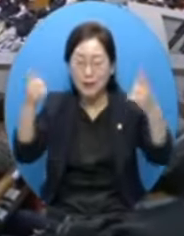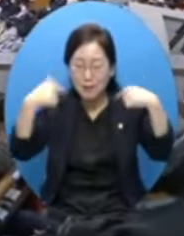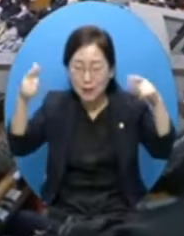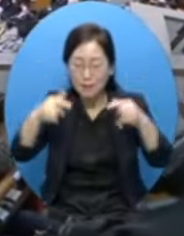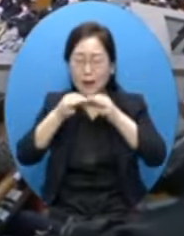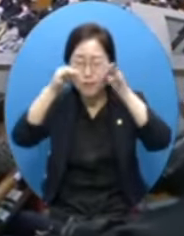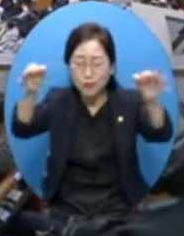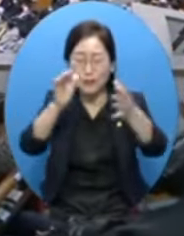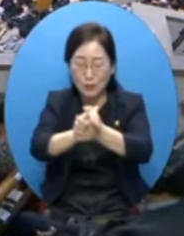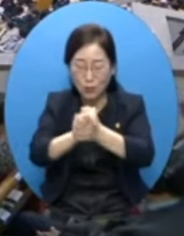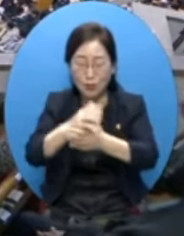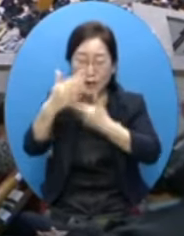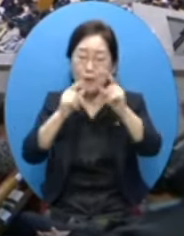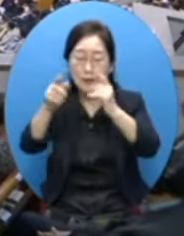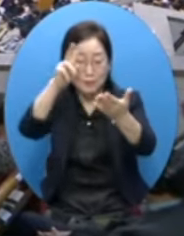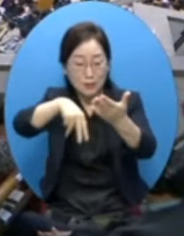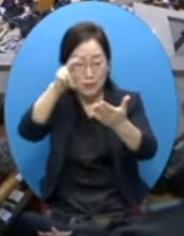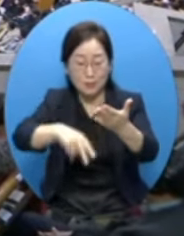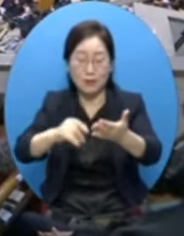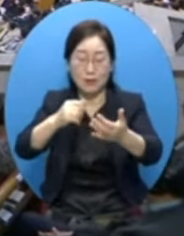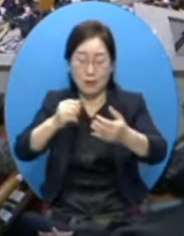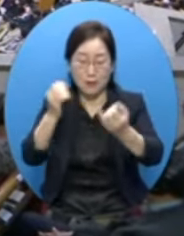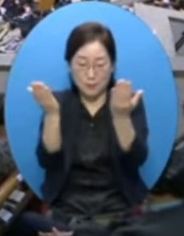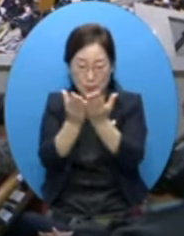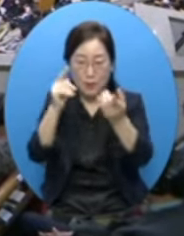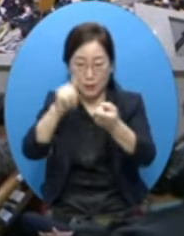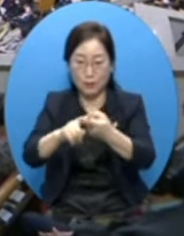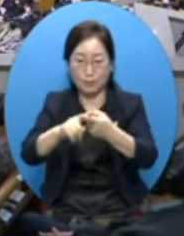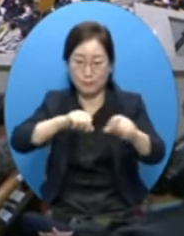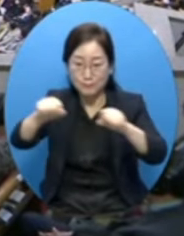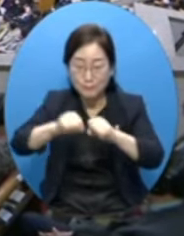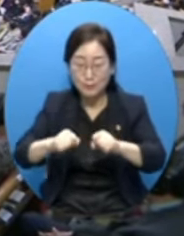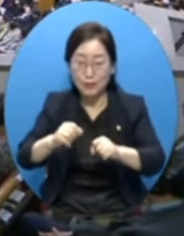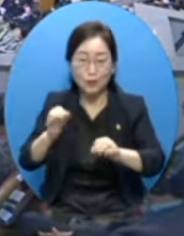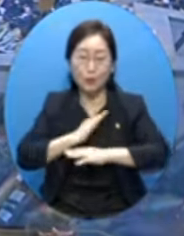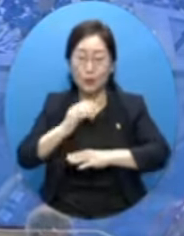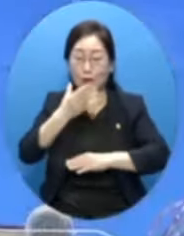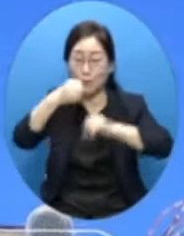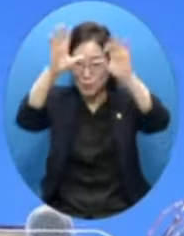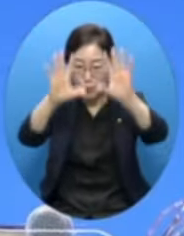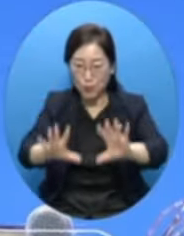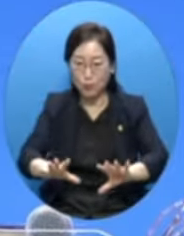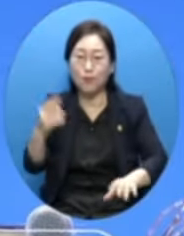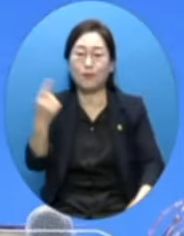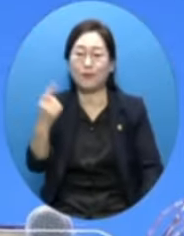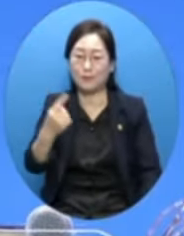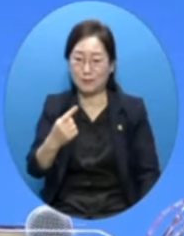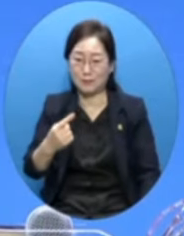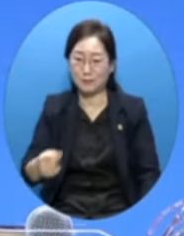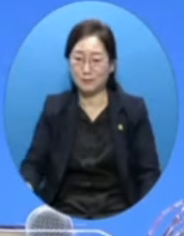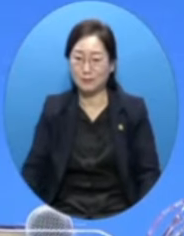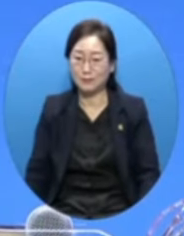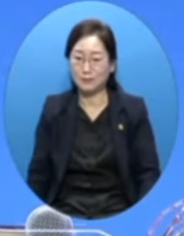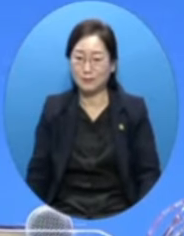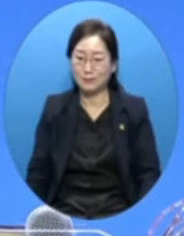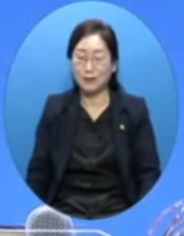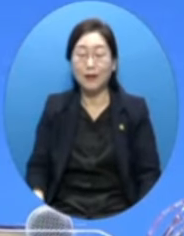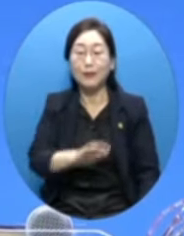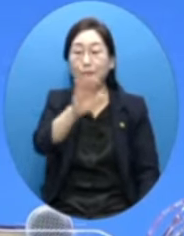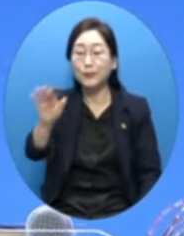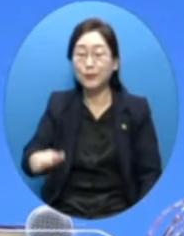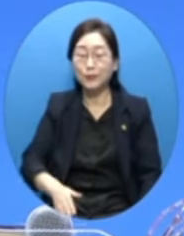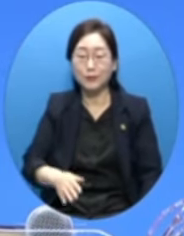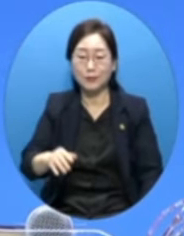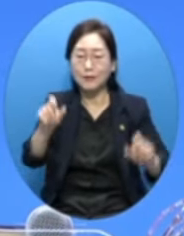기도하고 말씀을 묵상하고 말씀을 지켜 행할 때 하나님의 놀라운 복이 우리 모두에게 임하게 될 것입니다. 우리가 이 같은